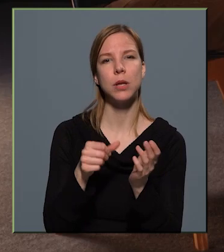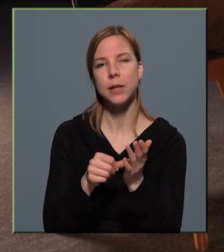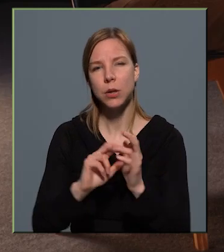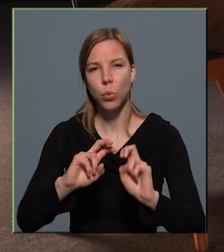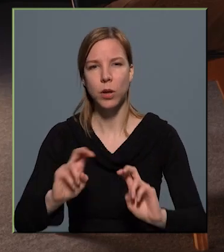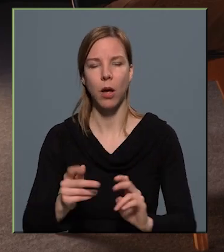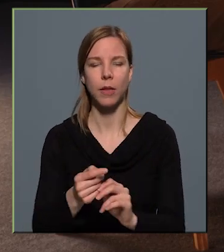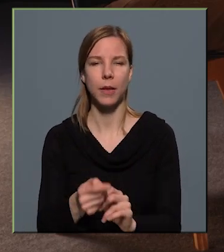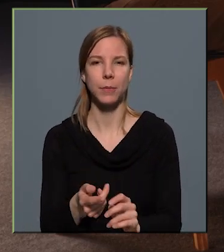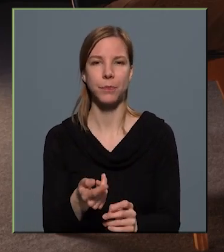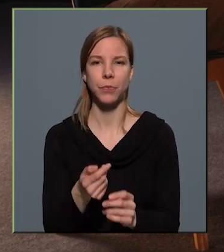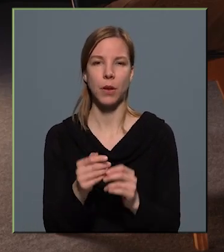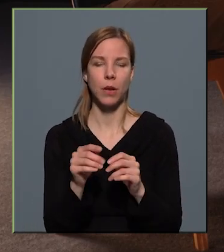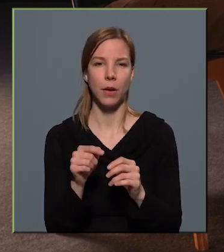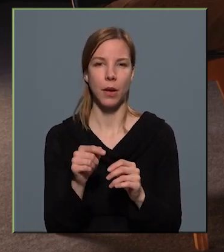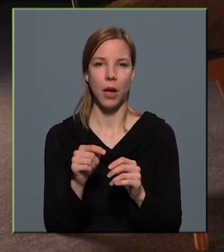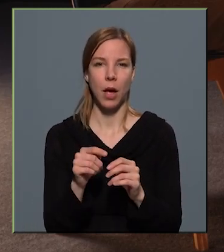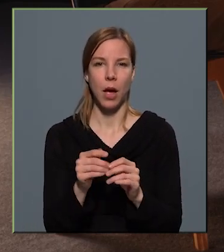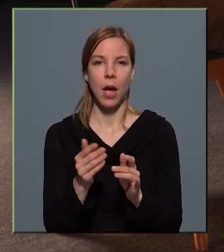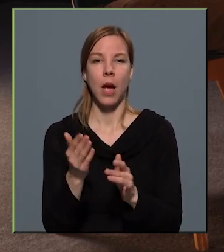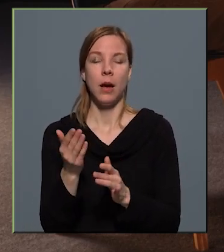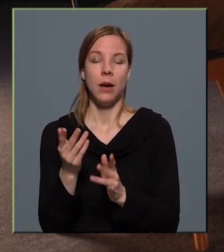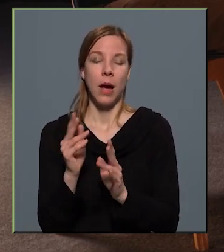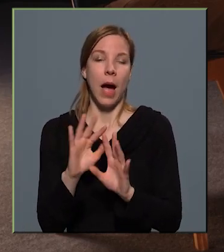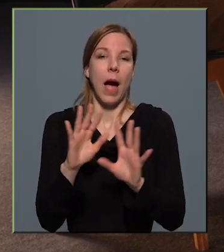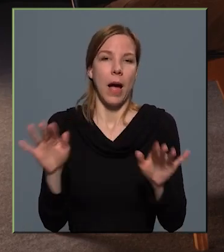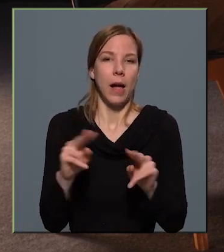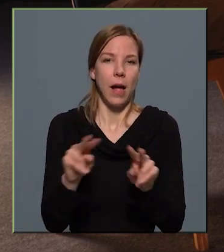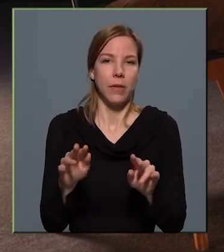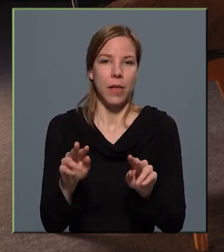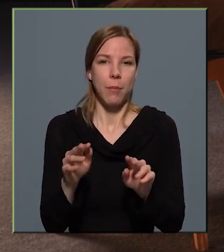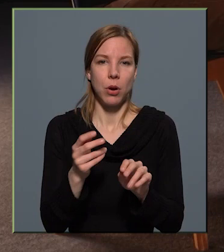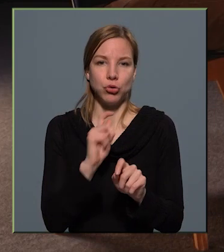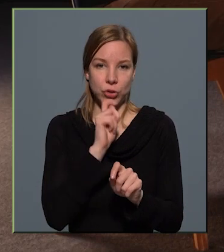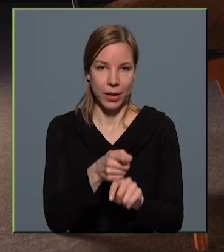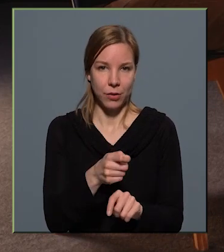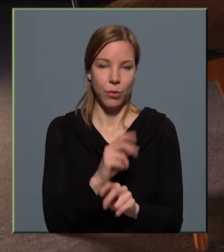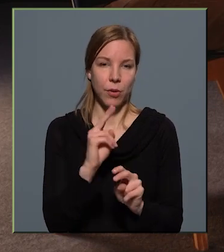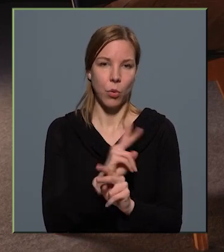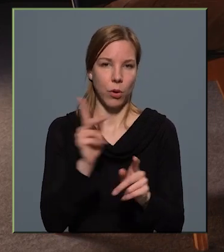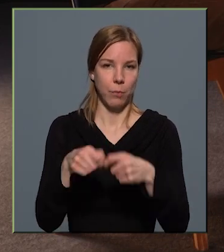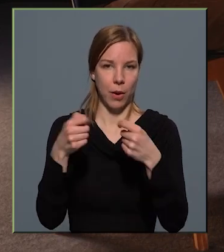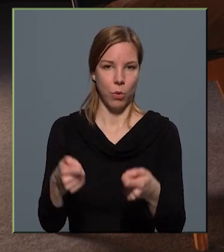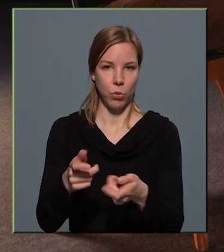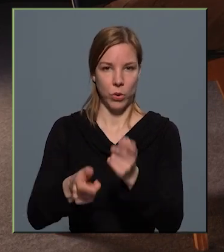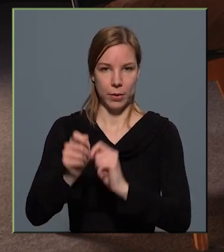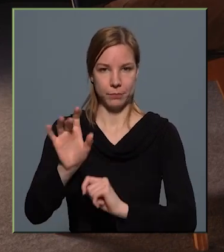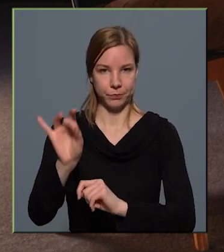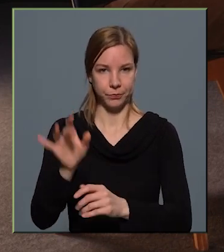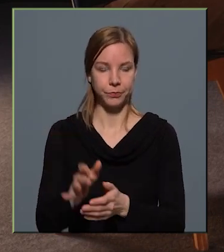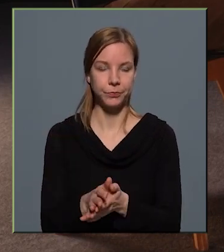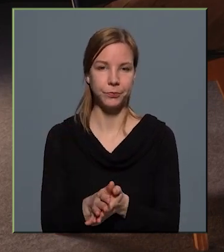Istennek azért az esetek nagyon-nagyon nagy részében ez sikerrel is jár, és meg szokott oldódni.